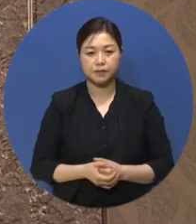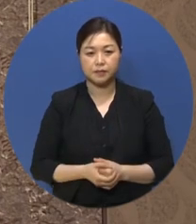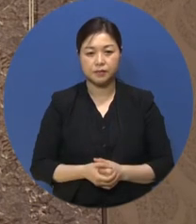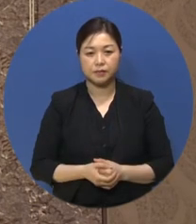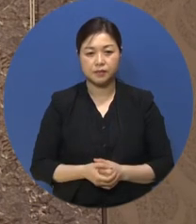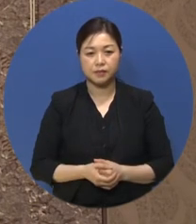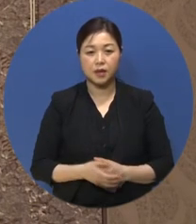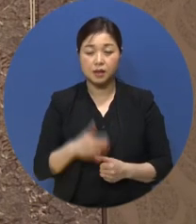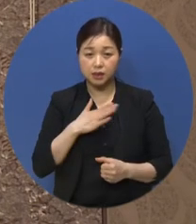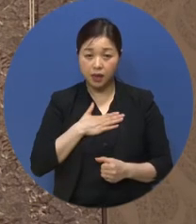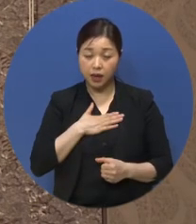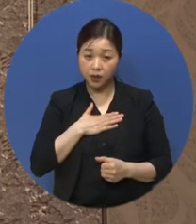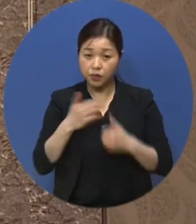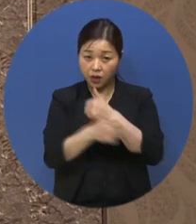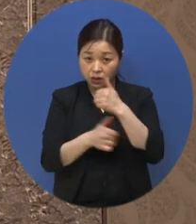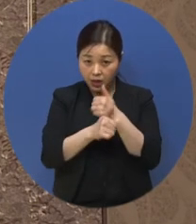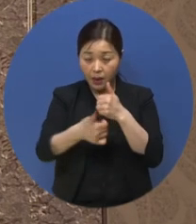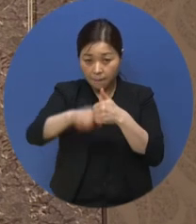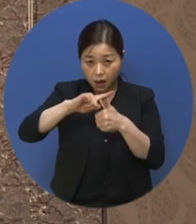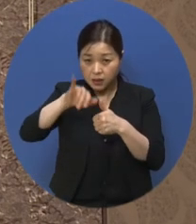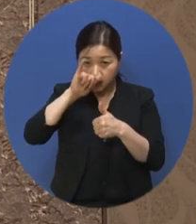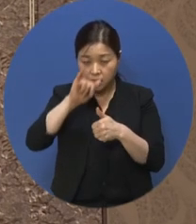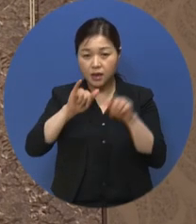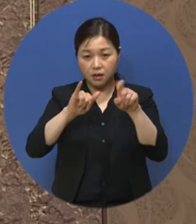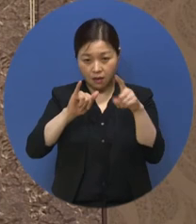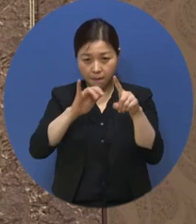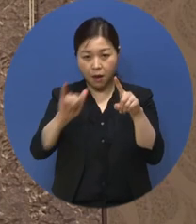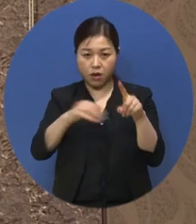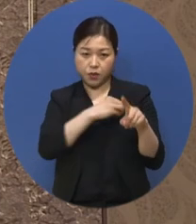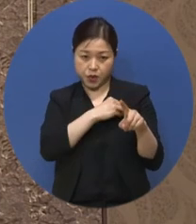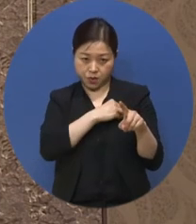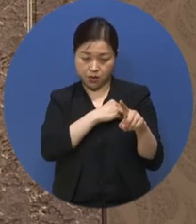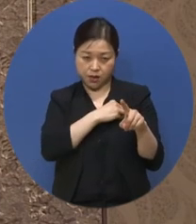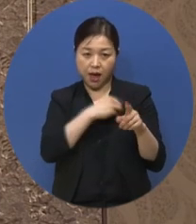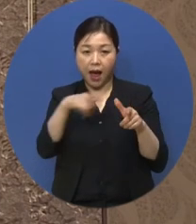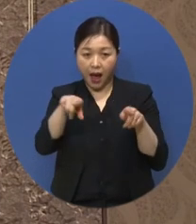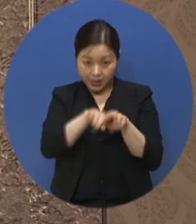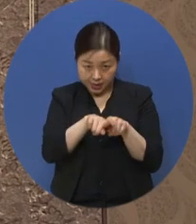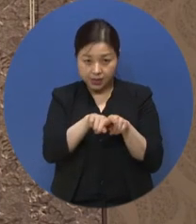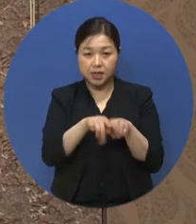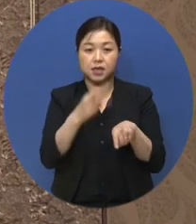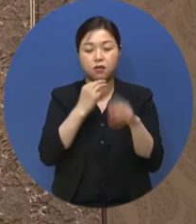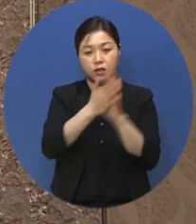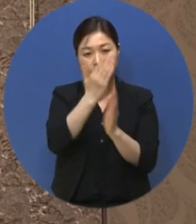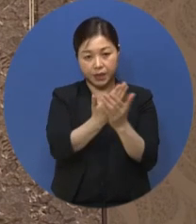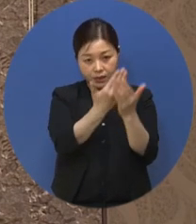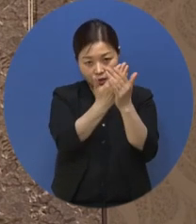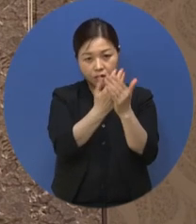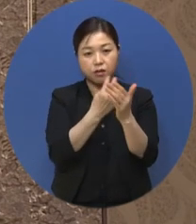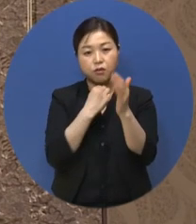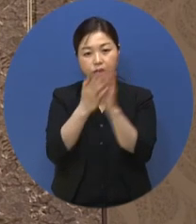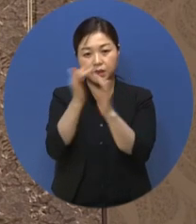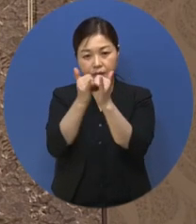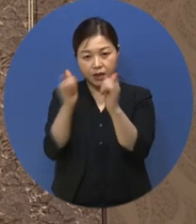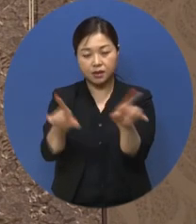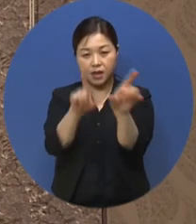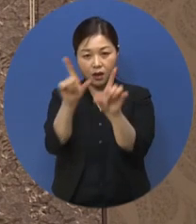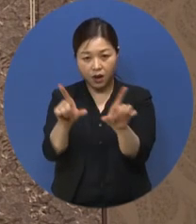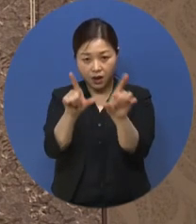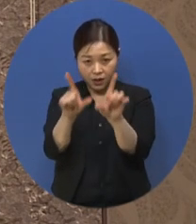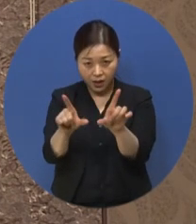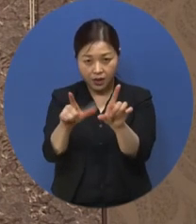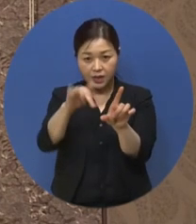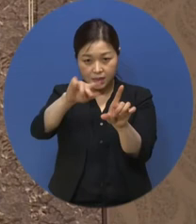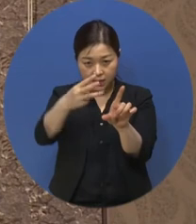저희 상임위원회에 소속된 11분의 의원님들과 같이 서울시의 발전, 서울시의 삶의